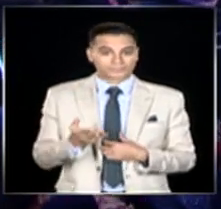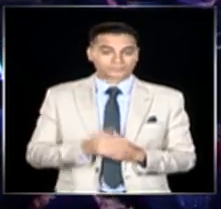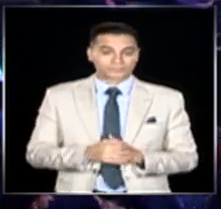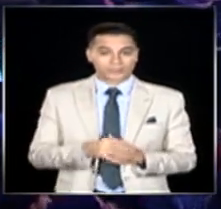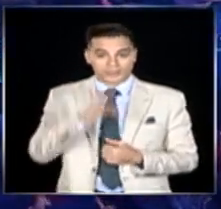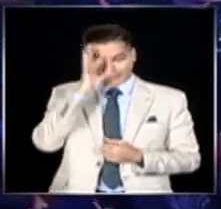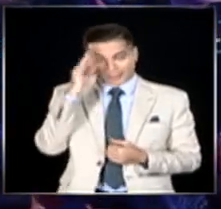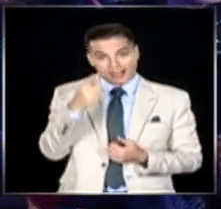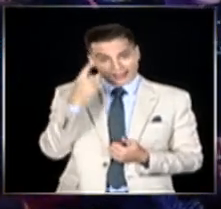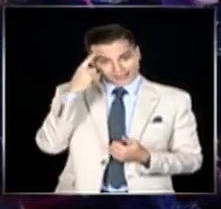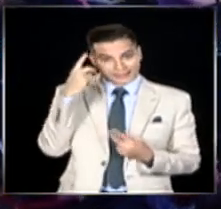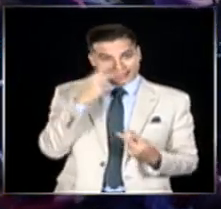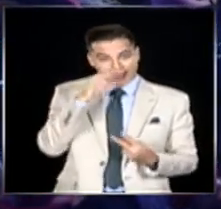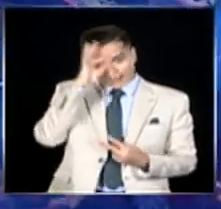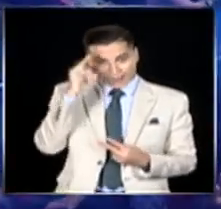كنت ركزتي